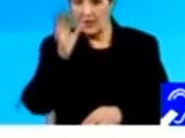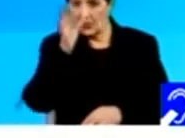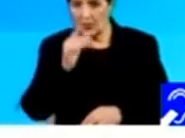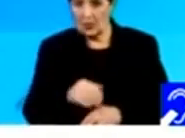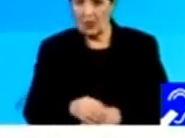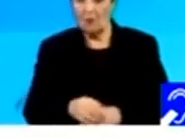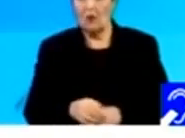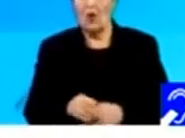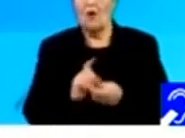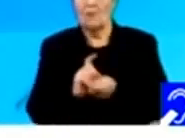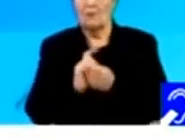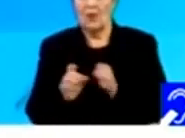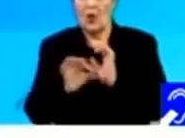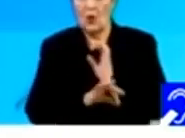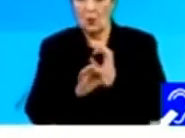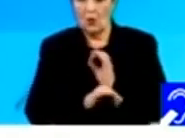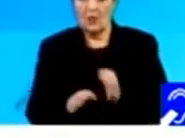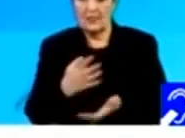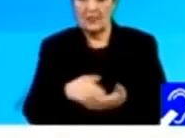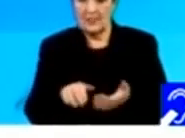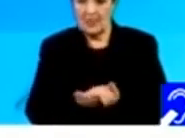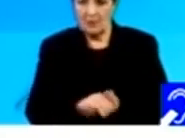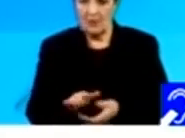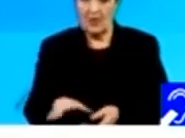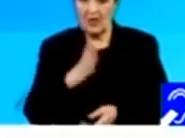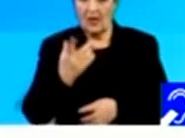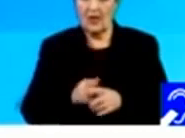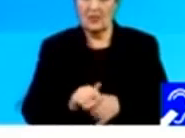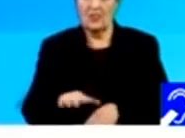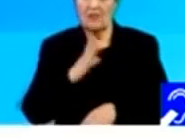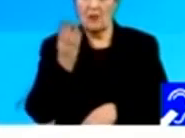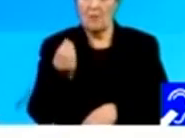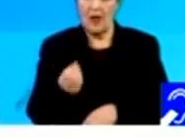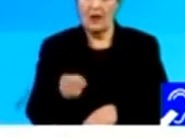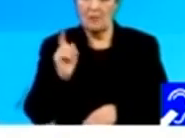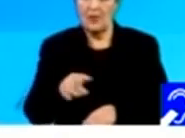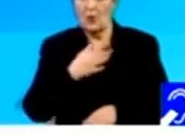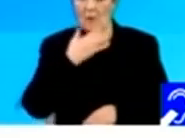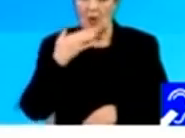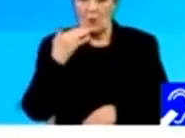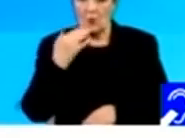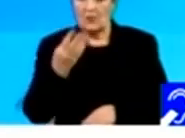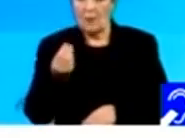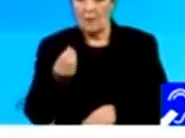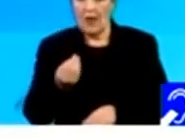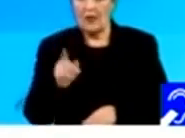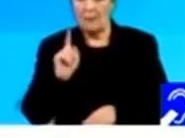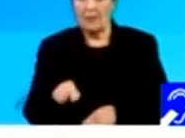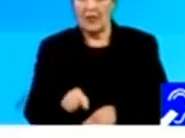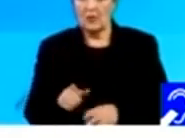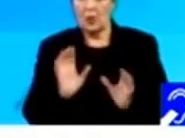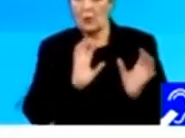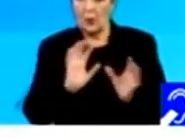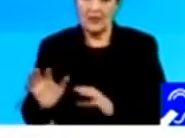voi combate corupția, voi eradica toate schemele de acolo, astfel încât să avem bani și pentru, mai mulți bani pentru asistență și